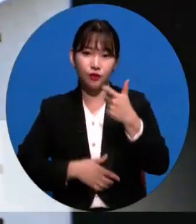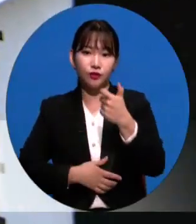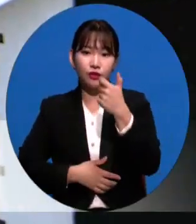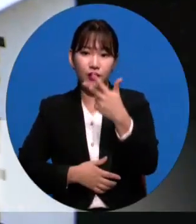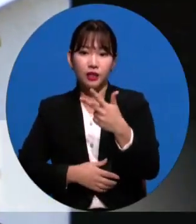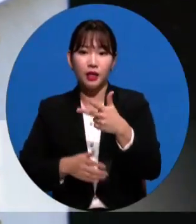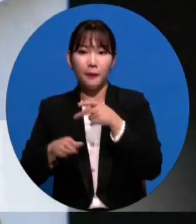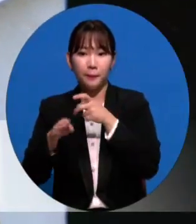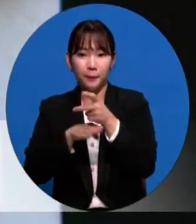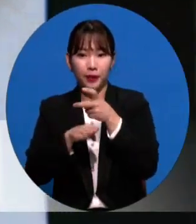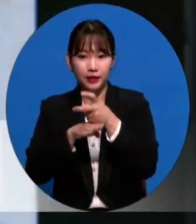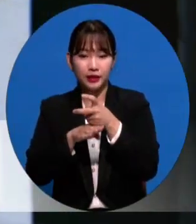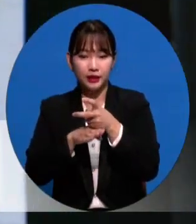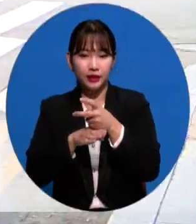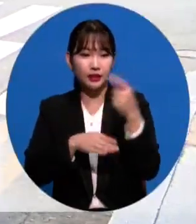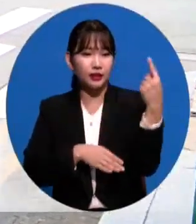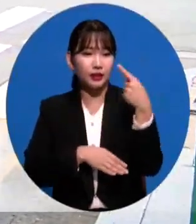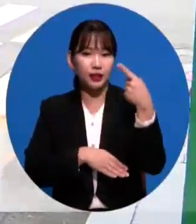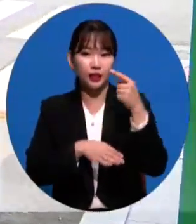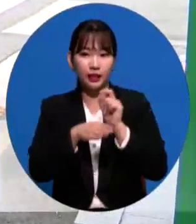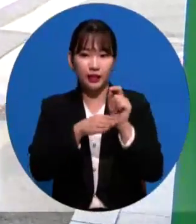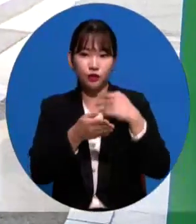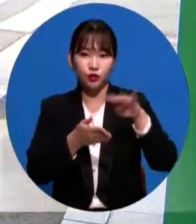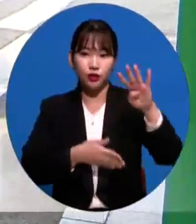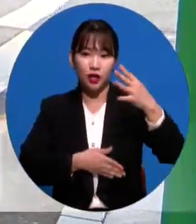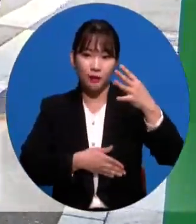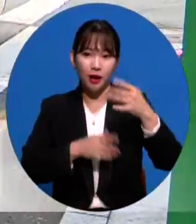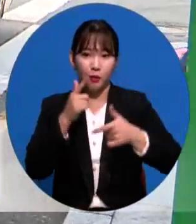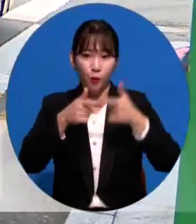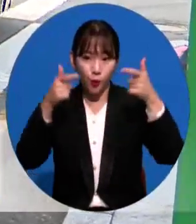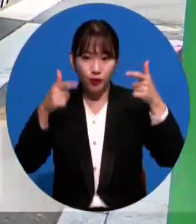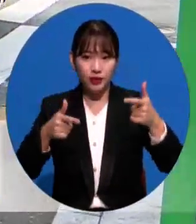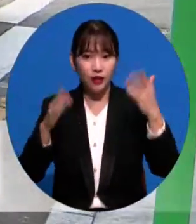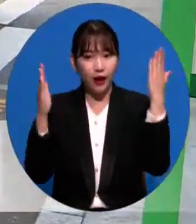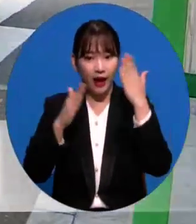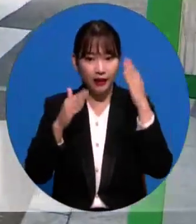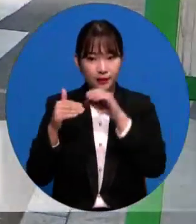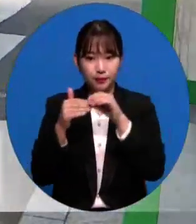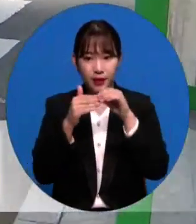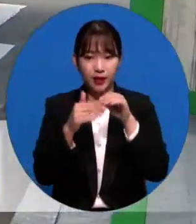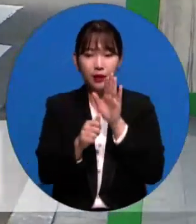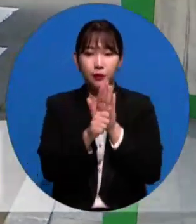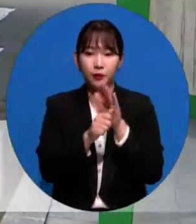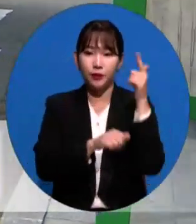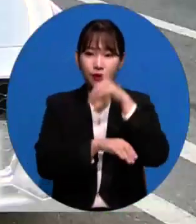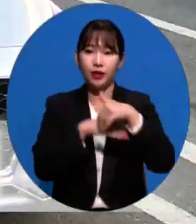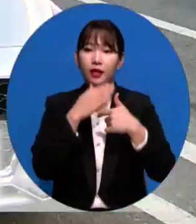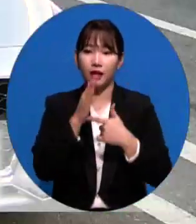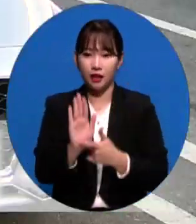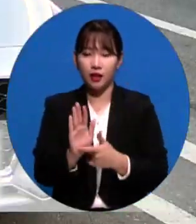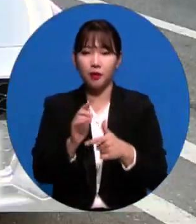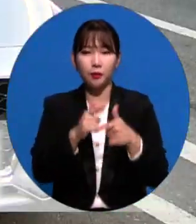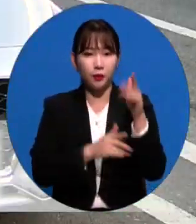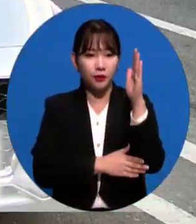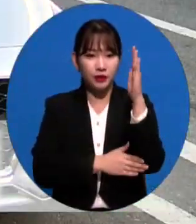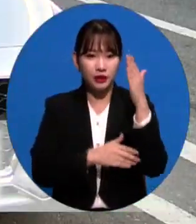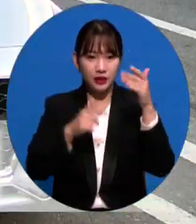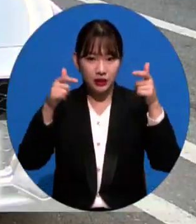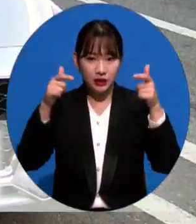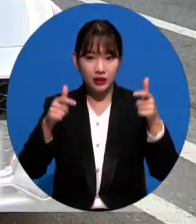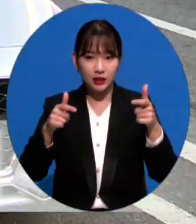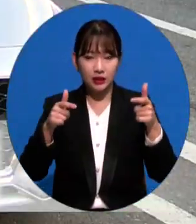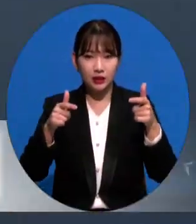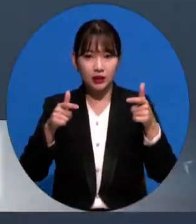버스와 천원 택시 400대가 목포권 수험생 비상 수송에 나설 계획이라고 밝혔습니다. 목포 시험지구